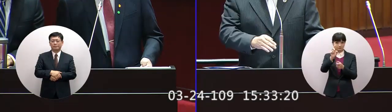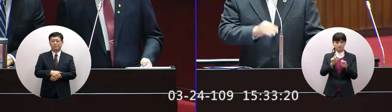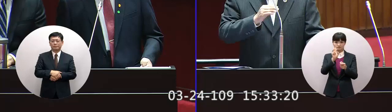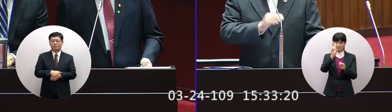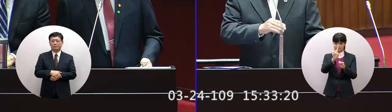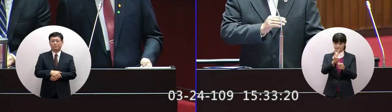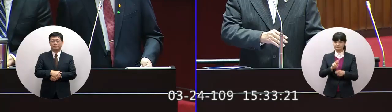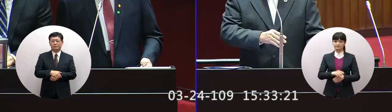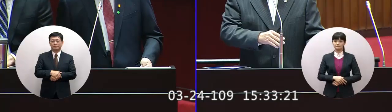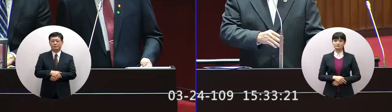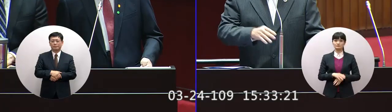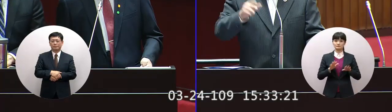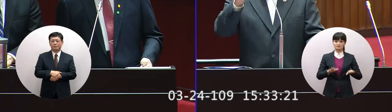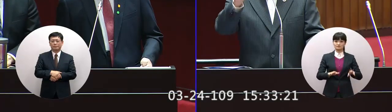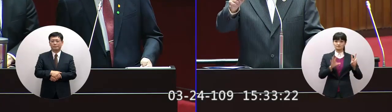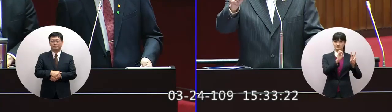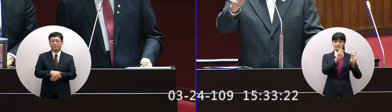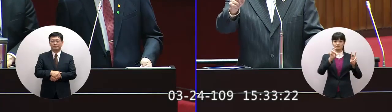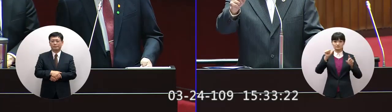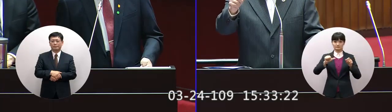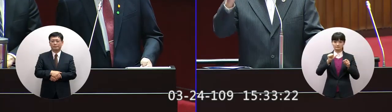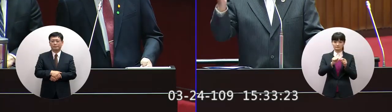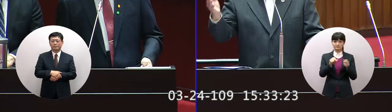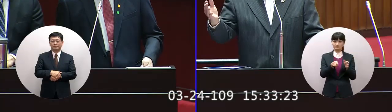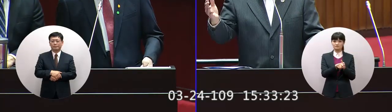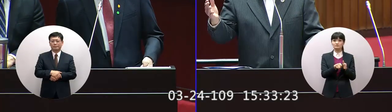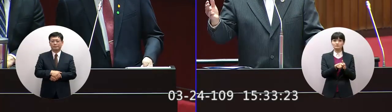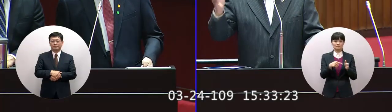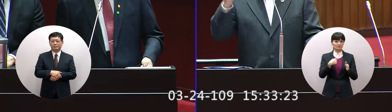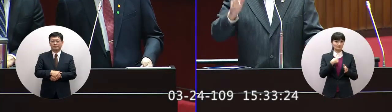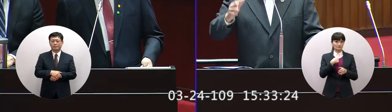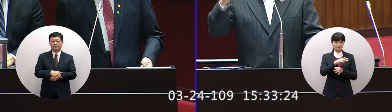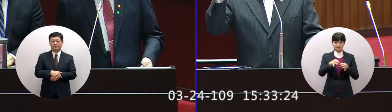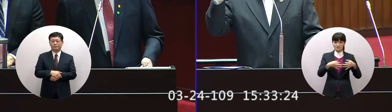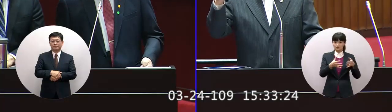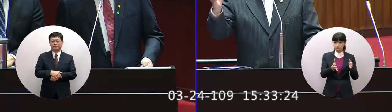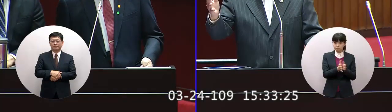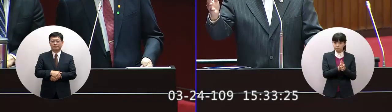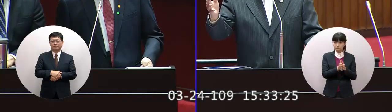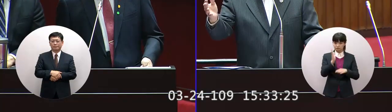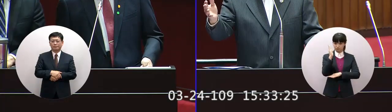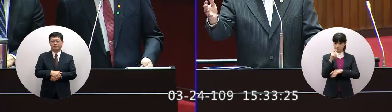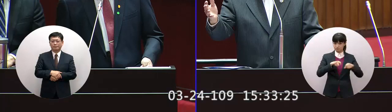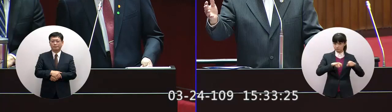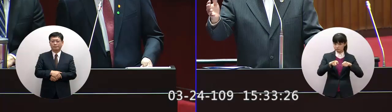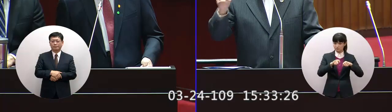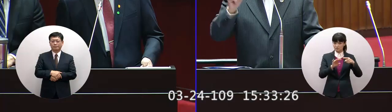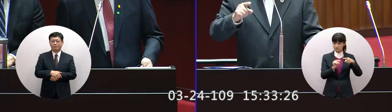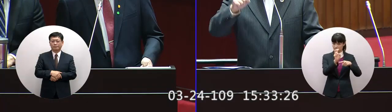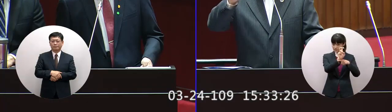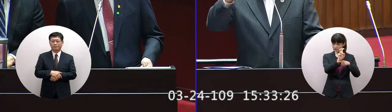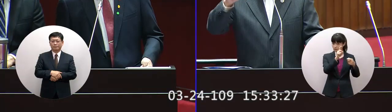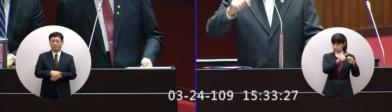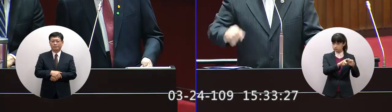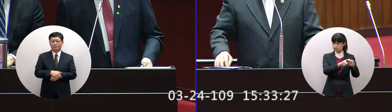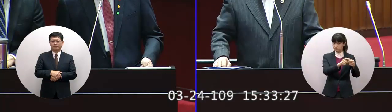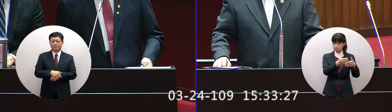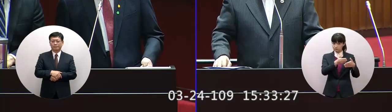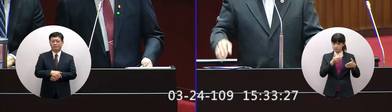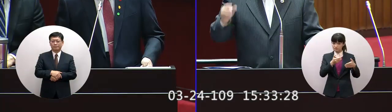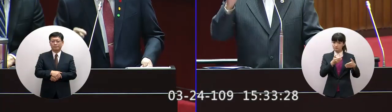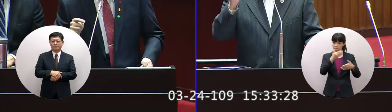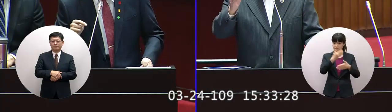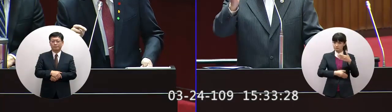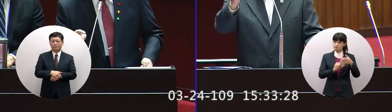那么现在2025年，我们经济部的政策要走到20%的配比，你只剩下几